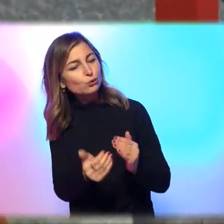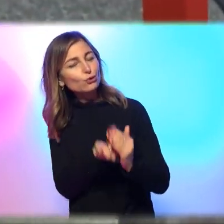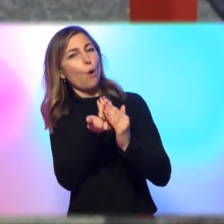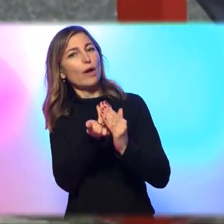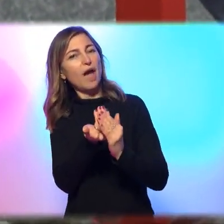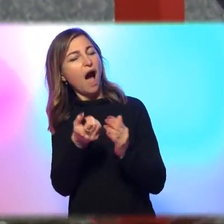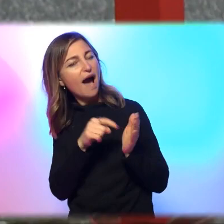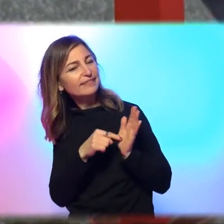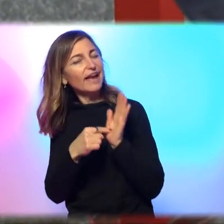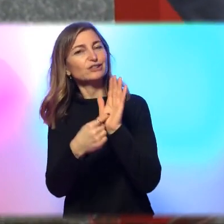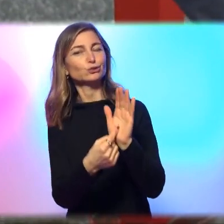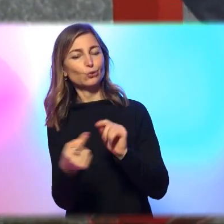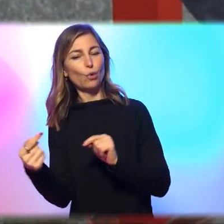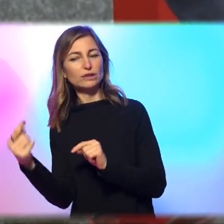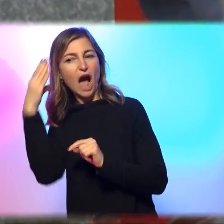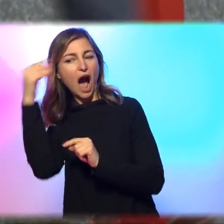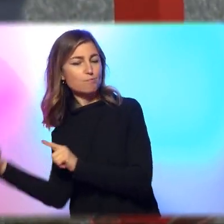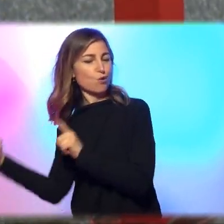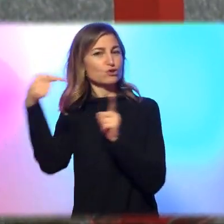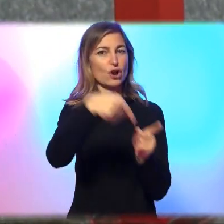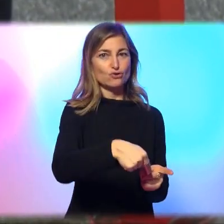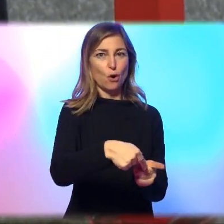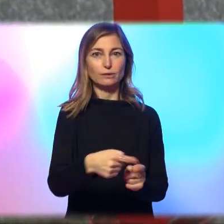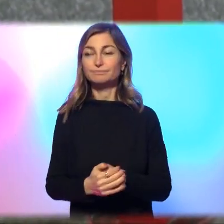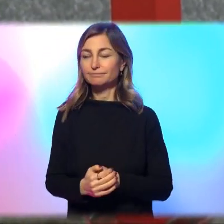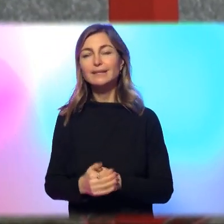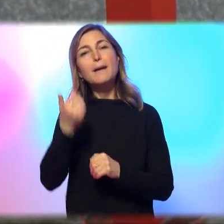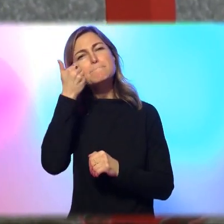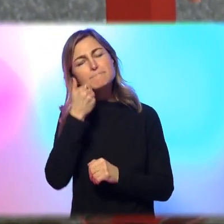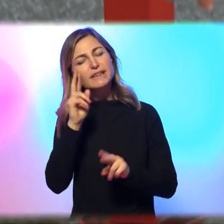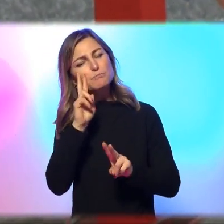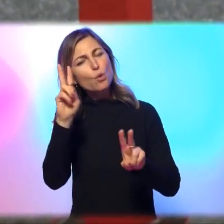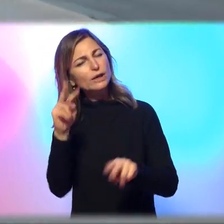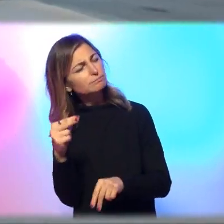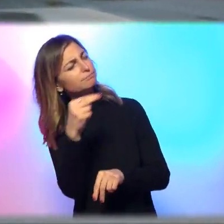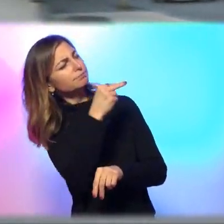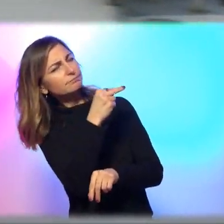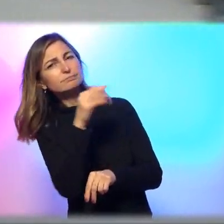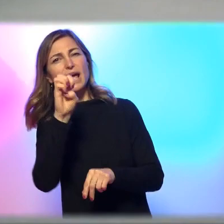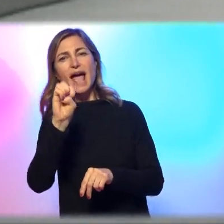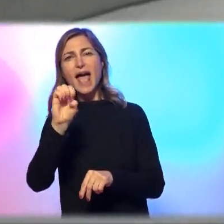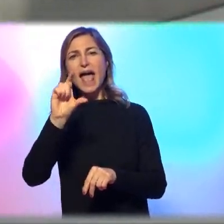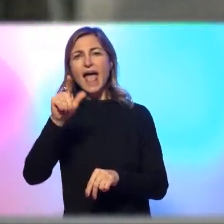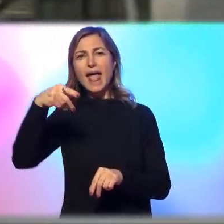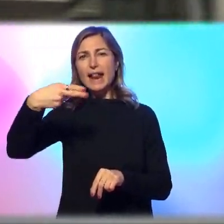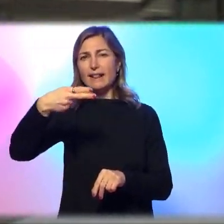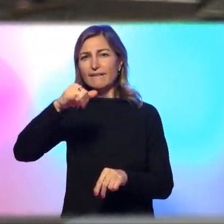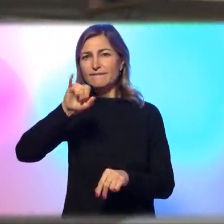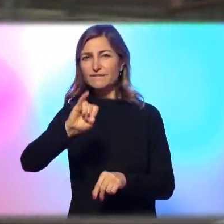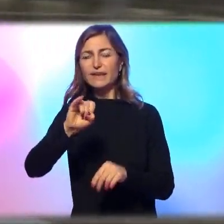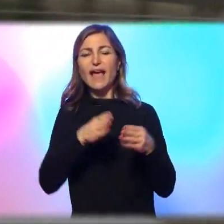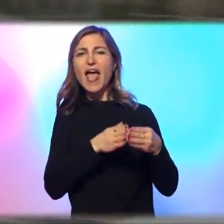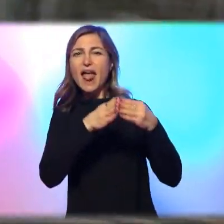neue Attraktion nach Hamburg gekommen sind. Bitte beachten Sie auch die Elbphilharmonie. Wo ist